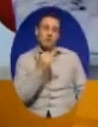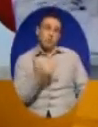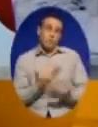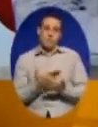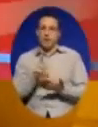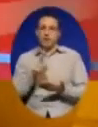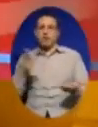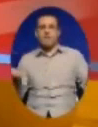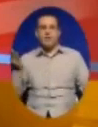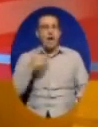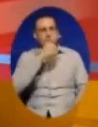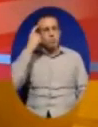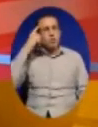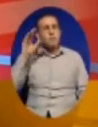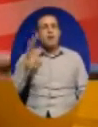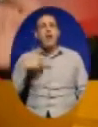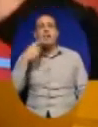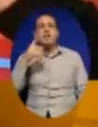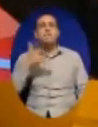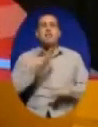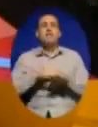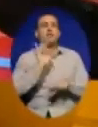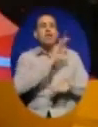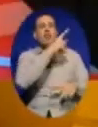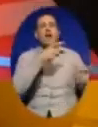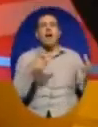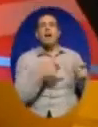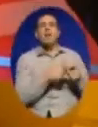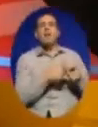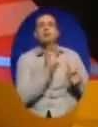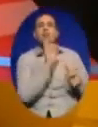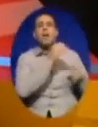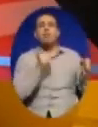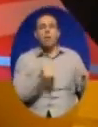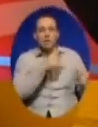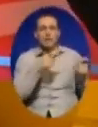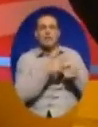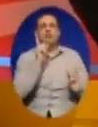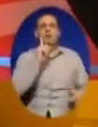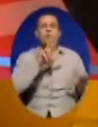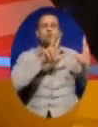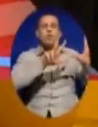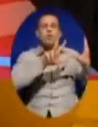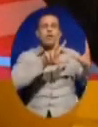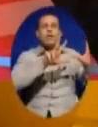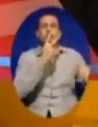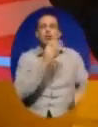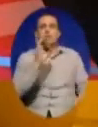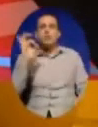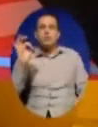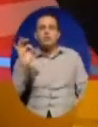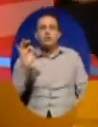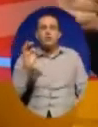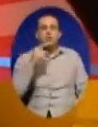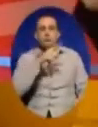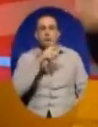אתם יודעים להגיד מה תפקידה של מערכת הביטחון, נניח יחידה 8200 שהיא אדירה בגודלה ומנפקת ליין בלתי